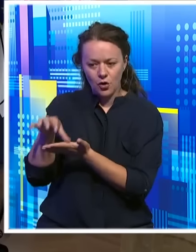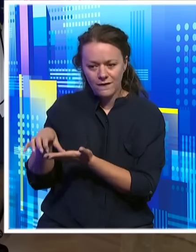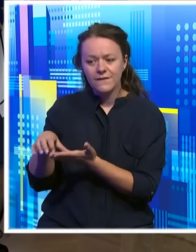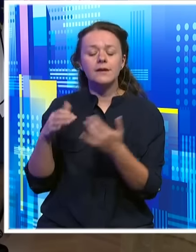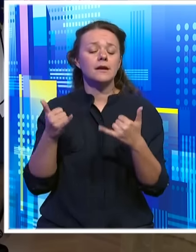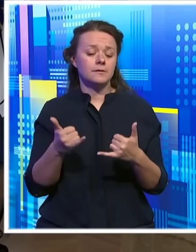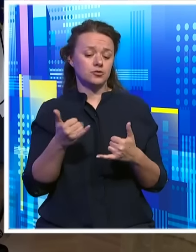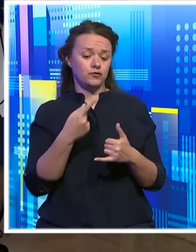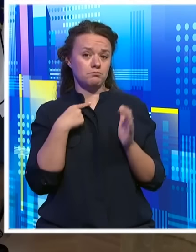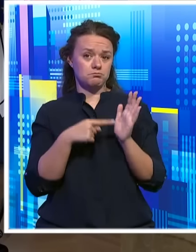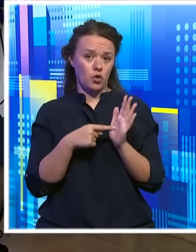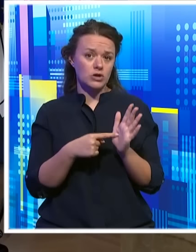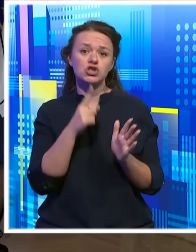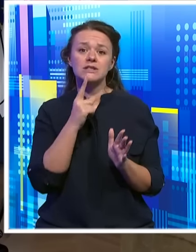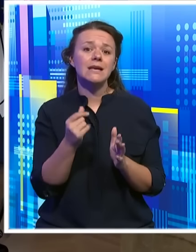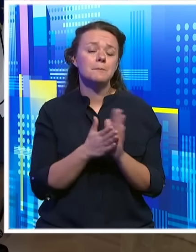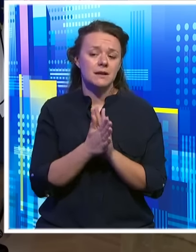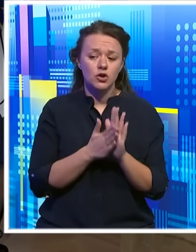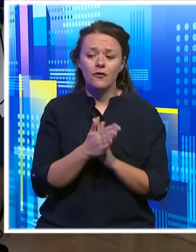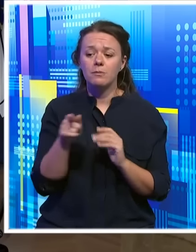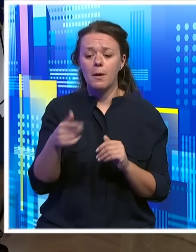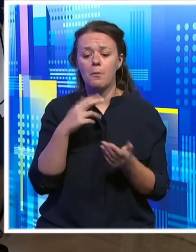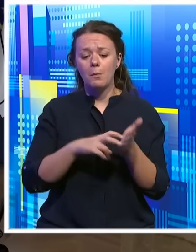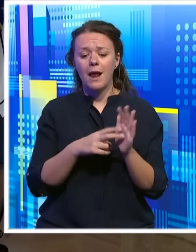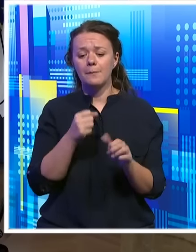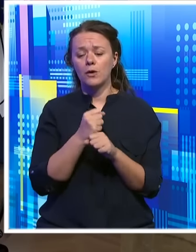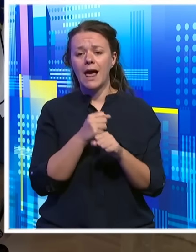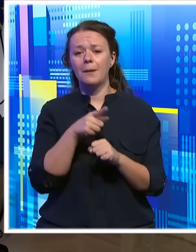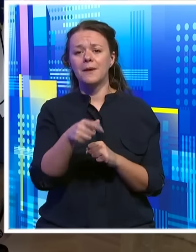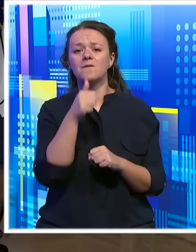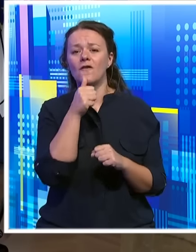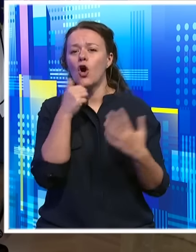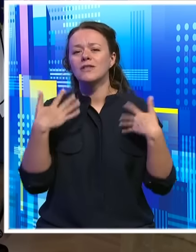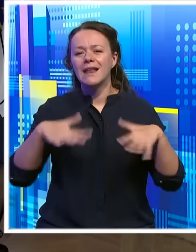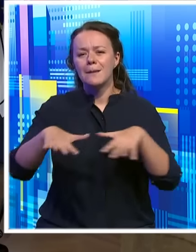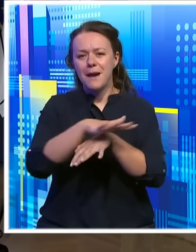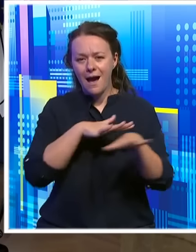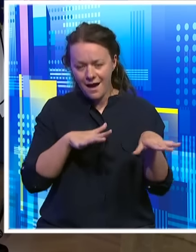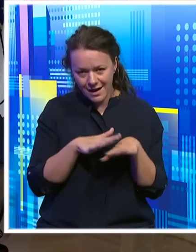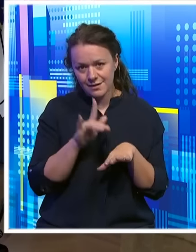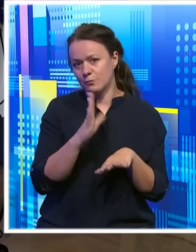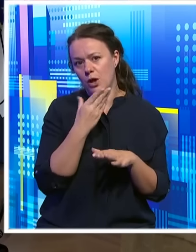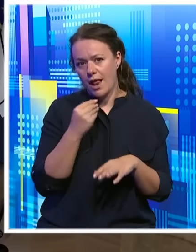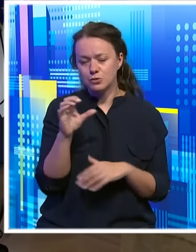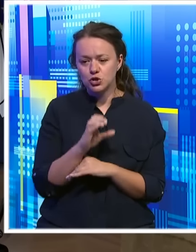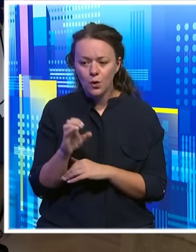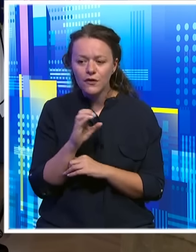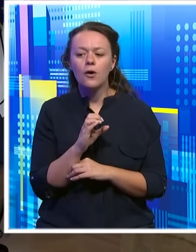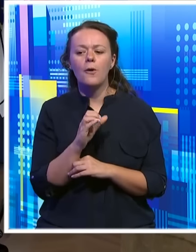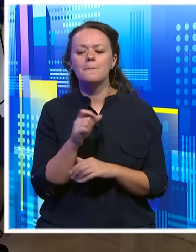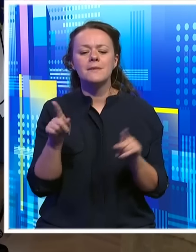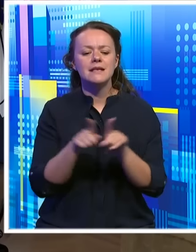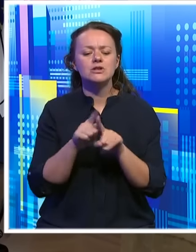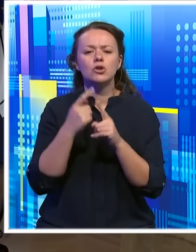razgovaramo. Radit ćemo vodeni park tu, jedan od najlepših u Evropi. Razgovaramo takođe i sa